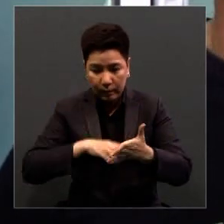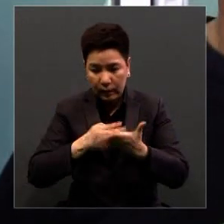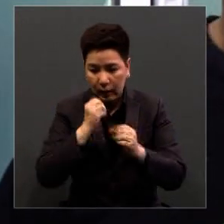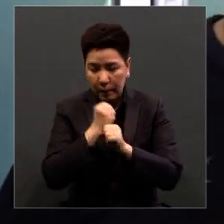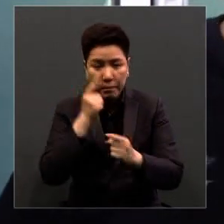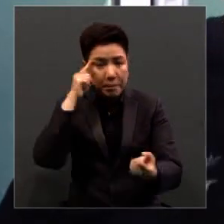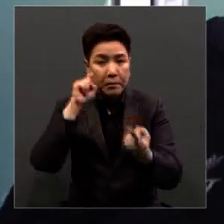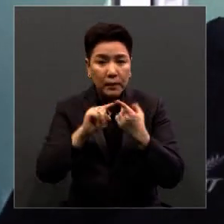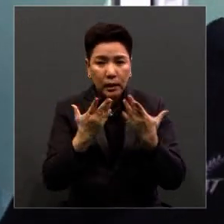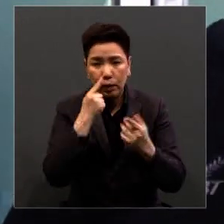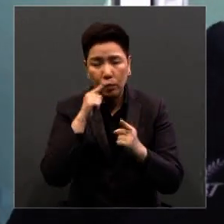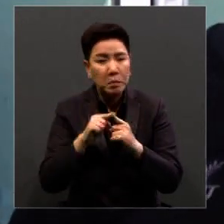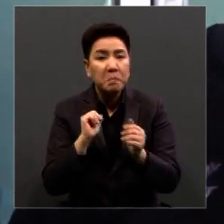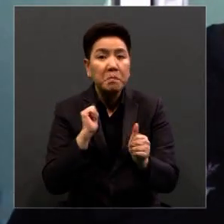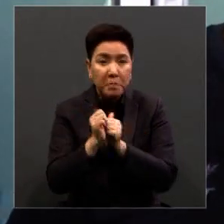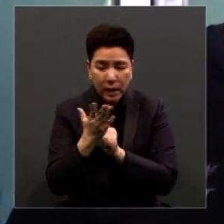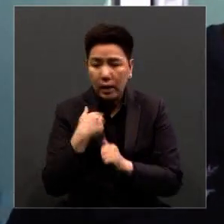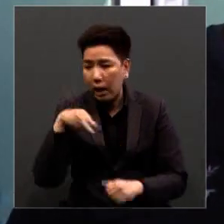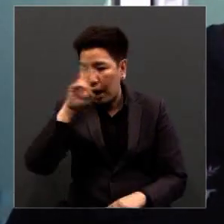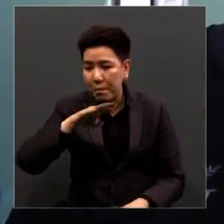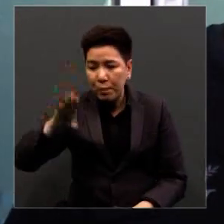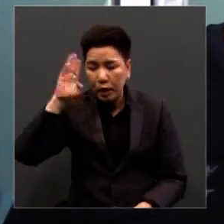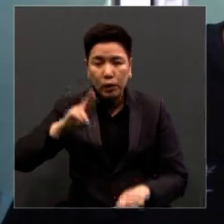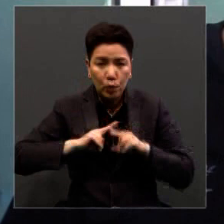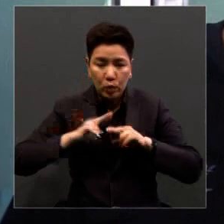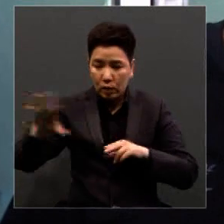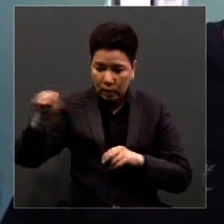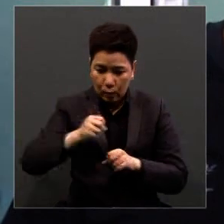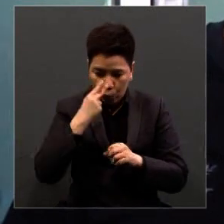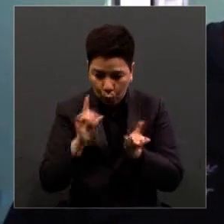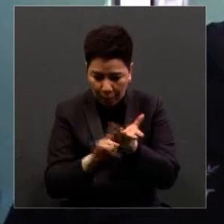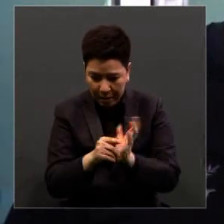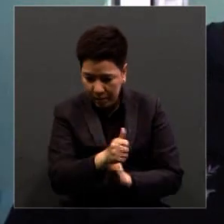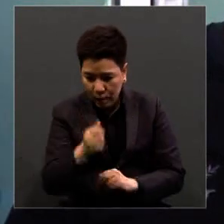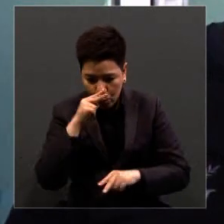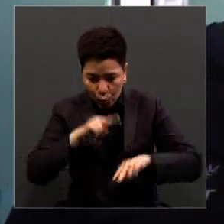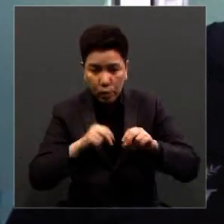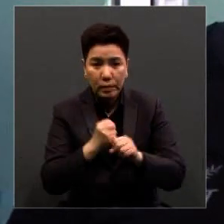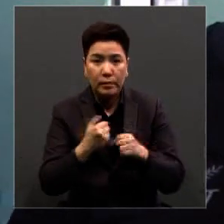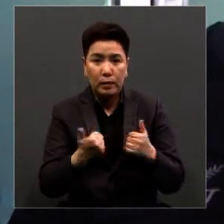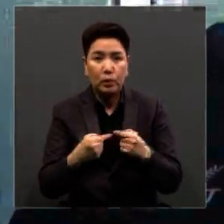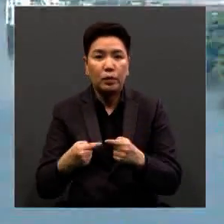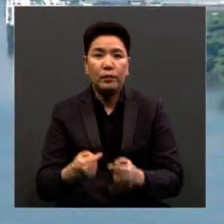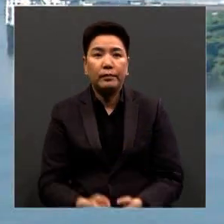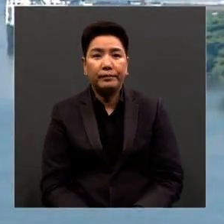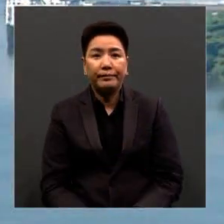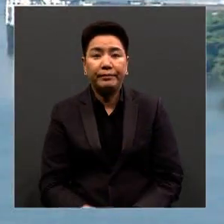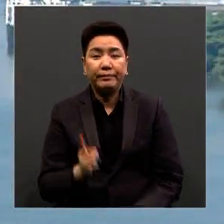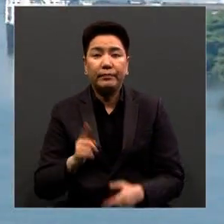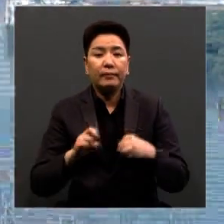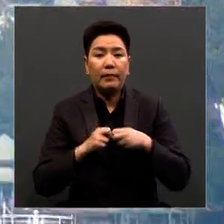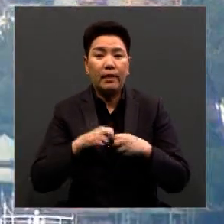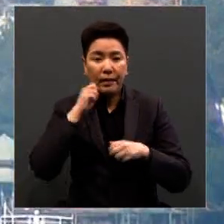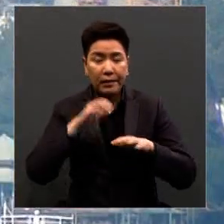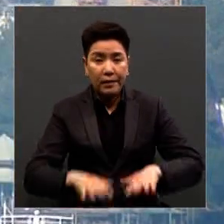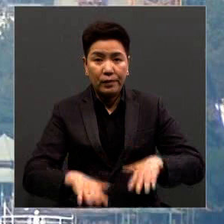สำเร็จกับสัญญาคงไม่ทันก็ต้องหาเอกชนแล้วก็กำกับเรื่องคุณภาพให้ดีจริงๆเรื่องน้ำนี่